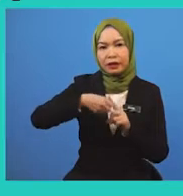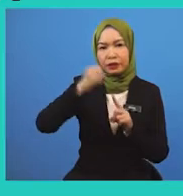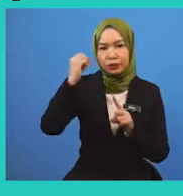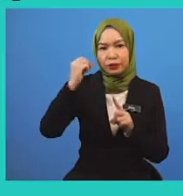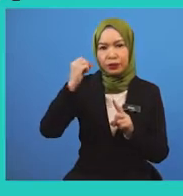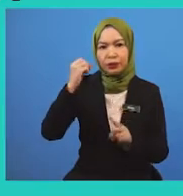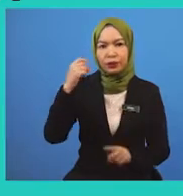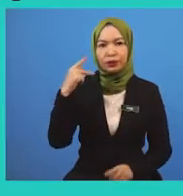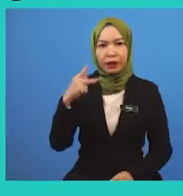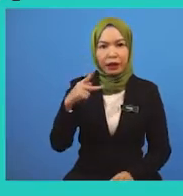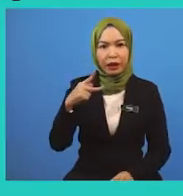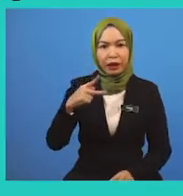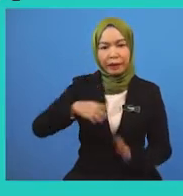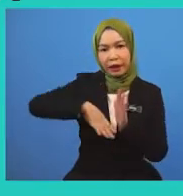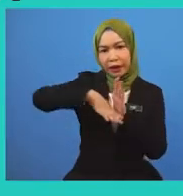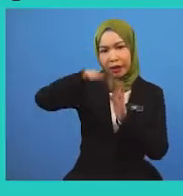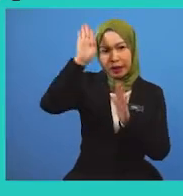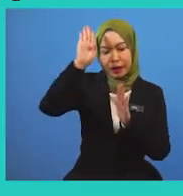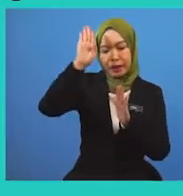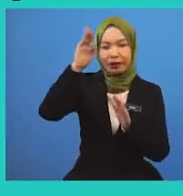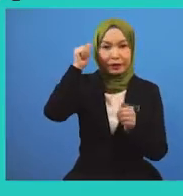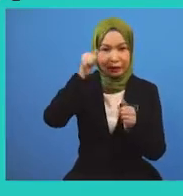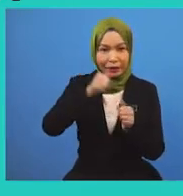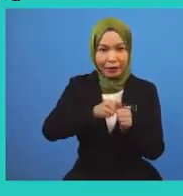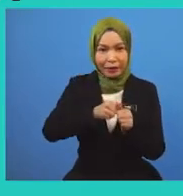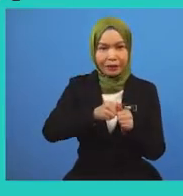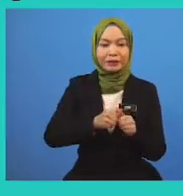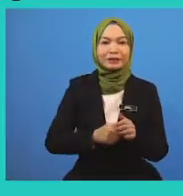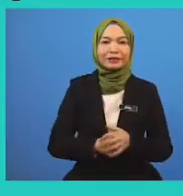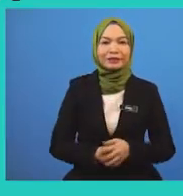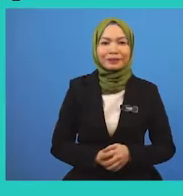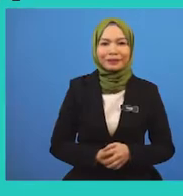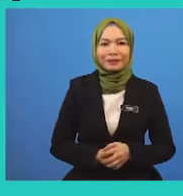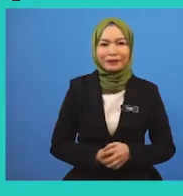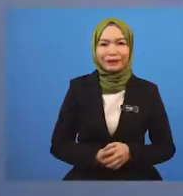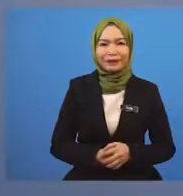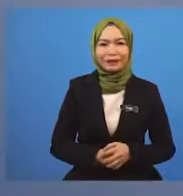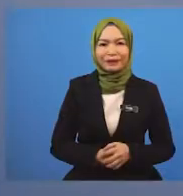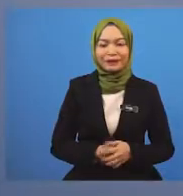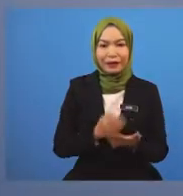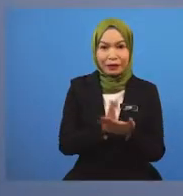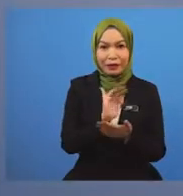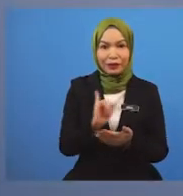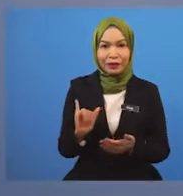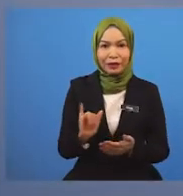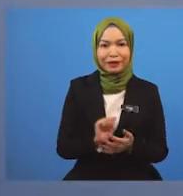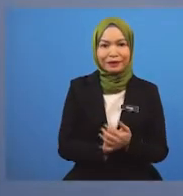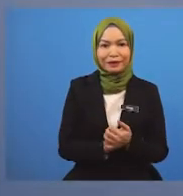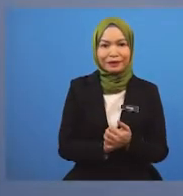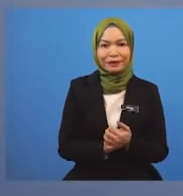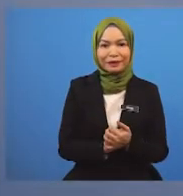ialah meningkat. Ingat tau murid-murid? HABESUKAT. Seterusnya, Cikgu